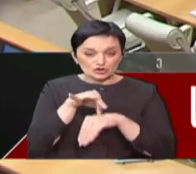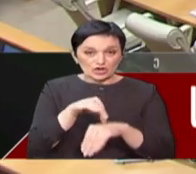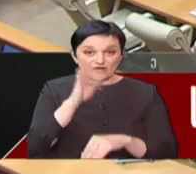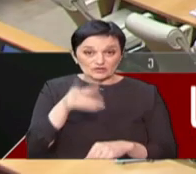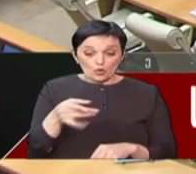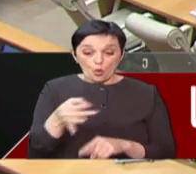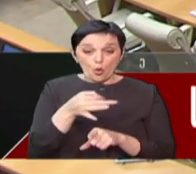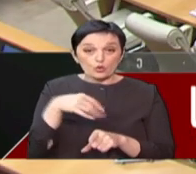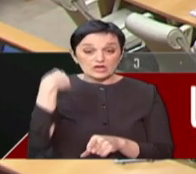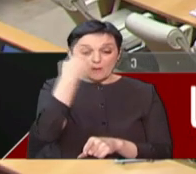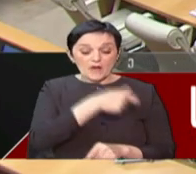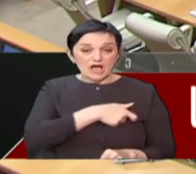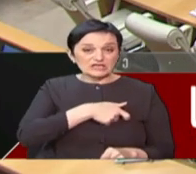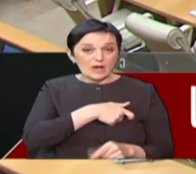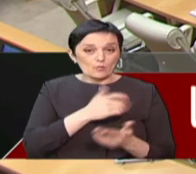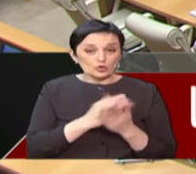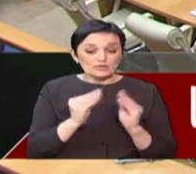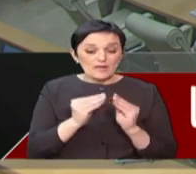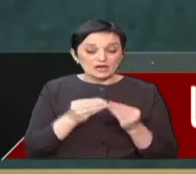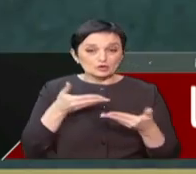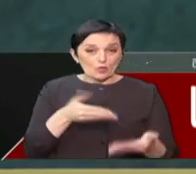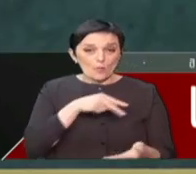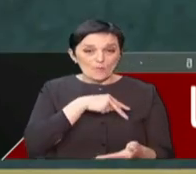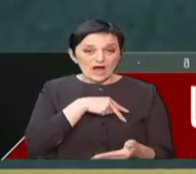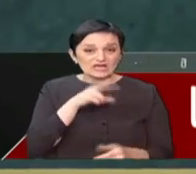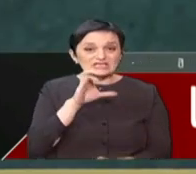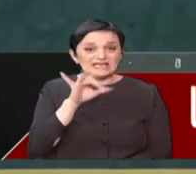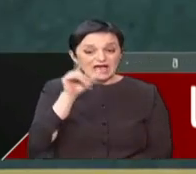რადგან ამ ოლქის მაჟორიტარი დეპუტატი მეათე მოწვევის პარლამენტში დავით სერგეენკოა.